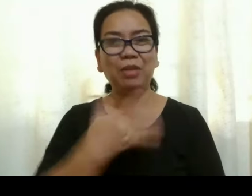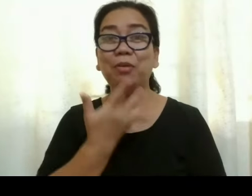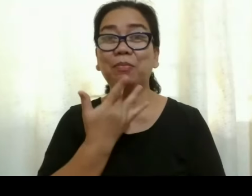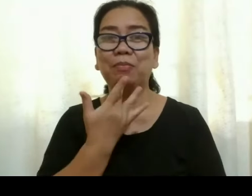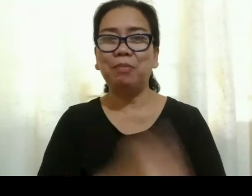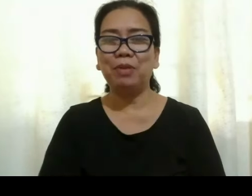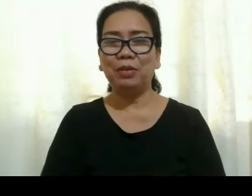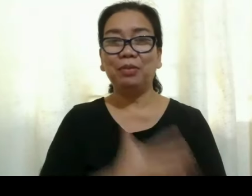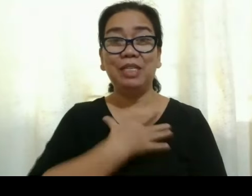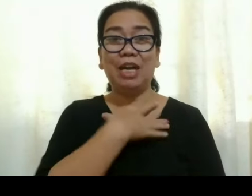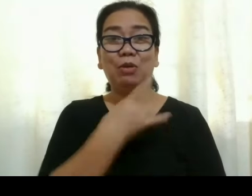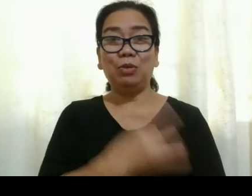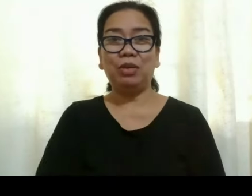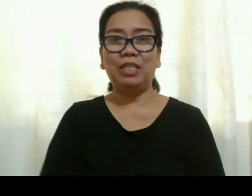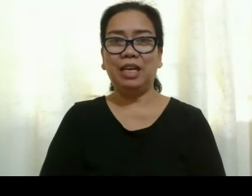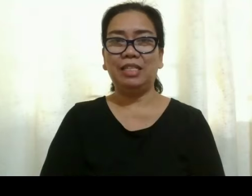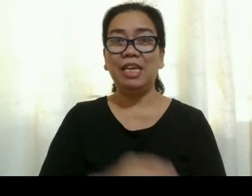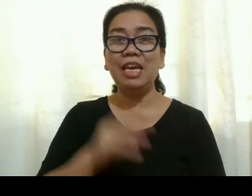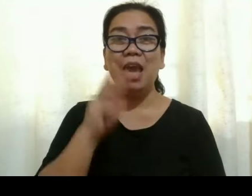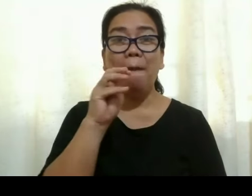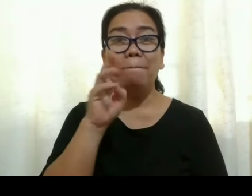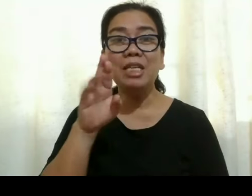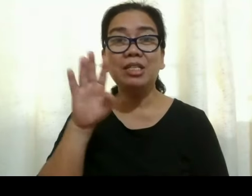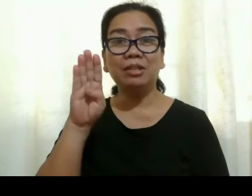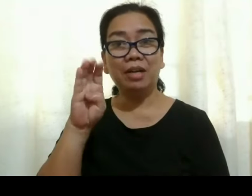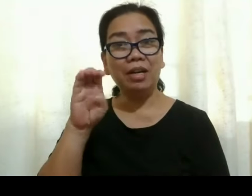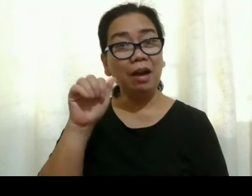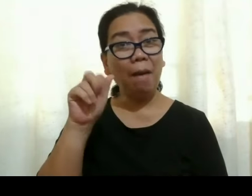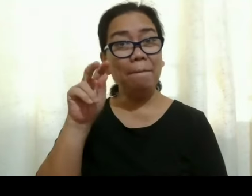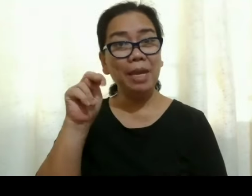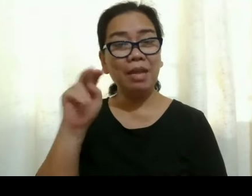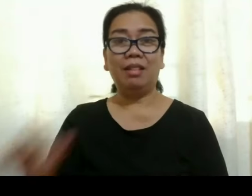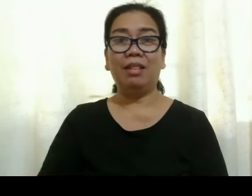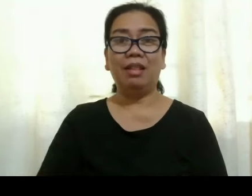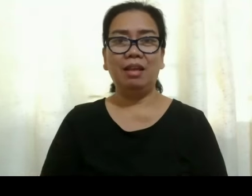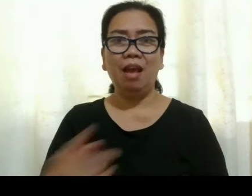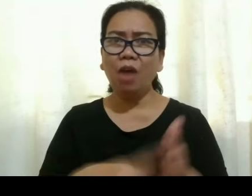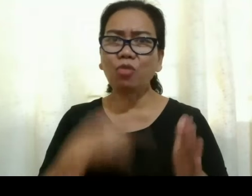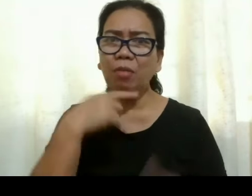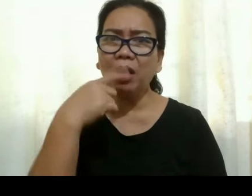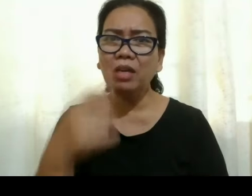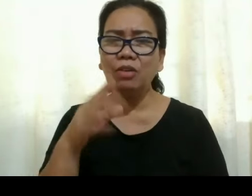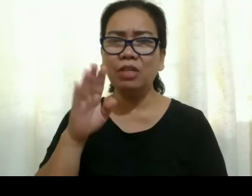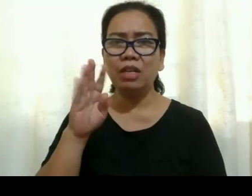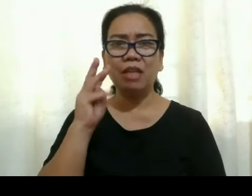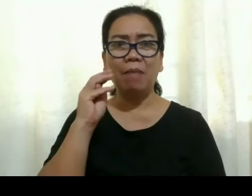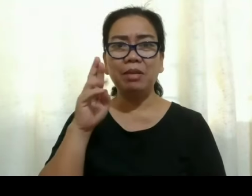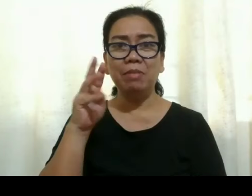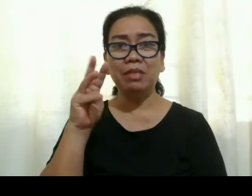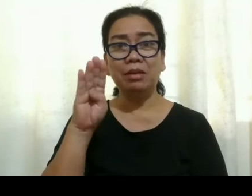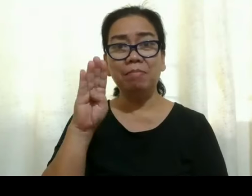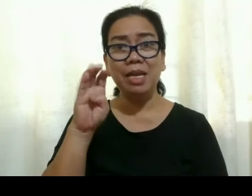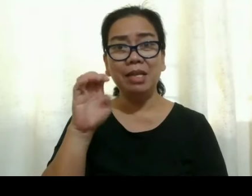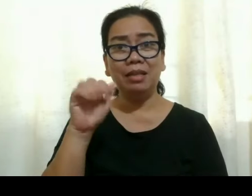Pareho tayo. Paborito ko din siya. Gusto ko rin siya. Si Mr. Bean. Ano naman kaya yung sinasabi